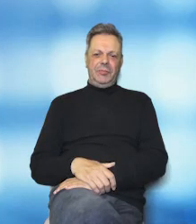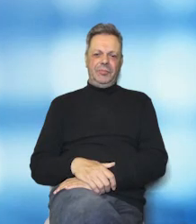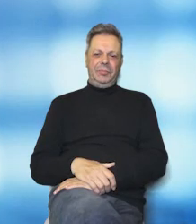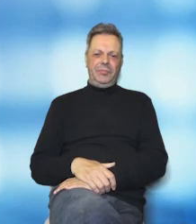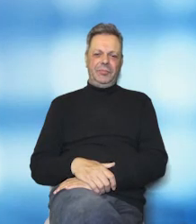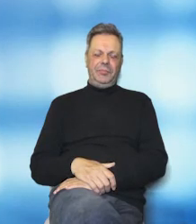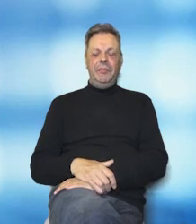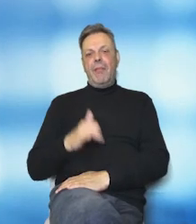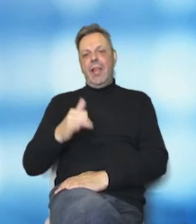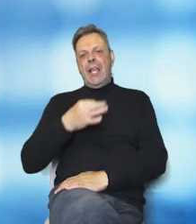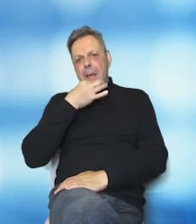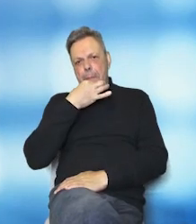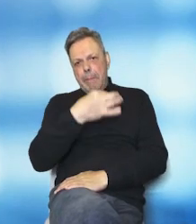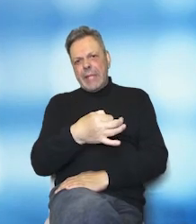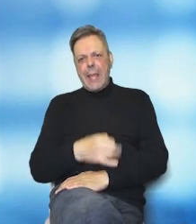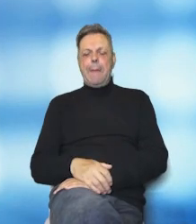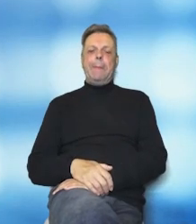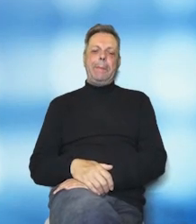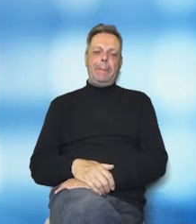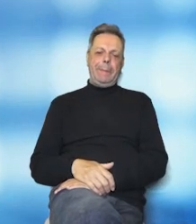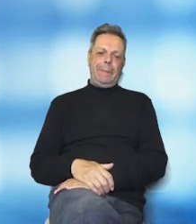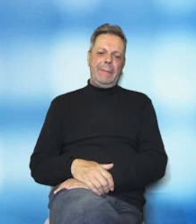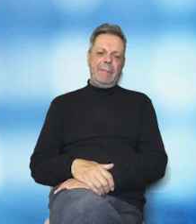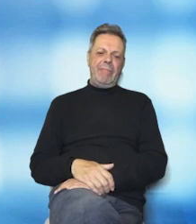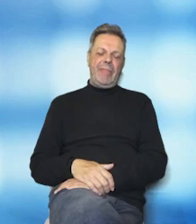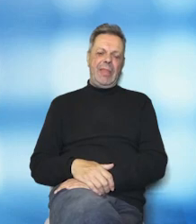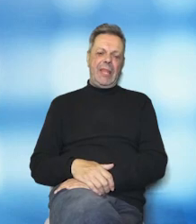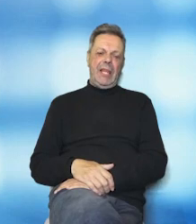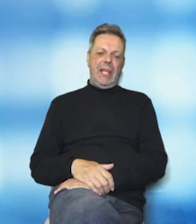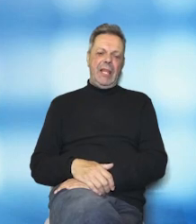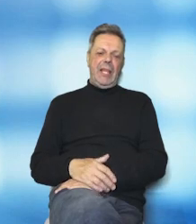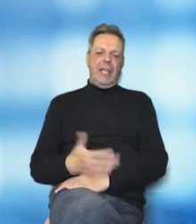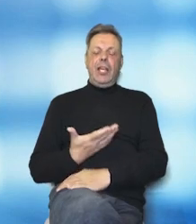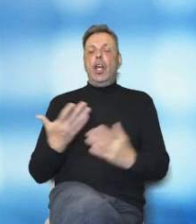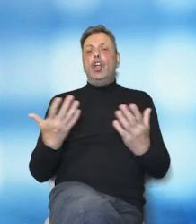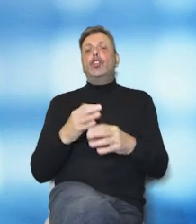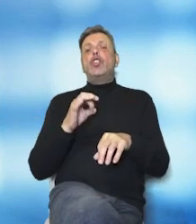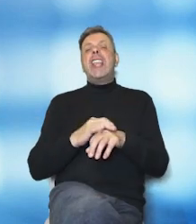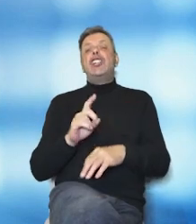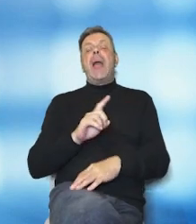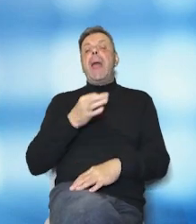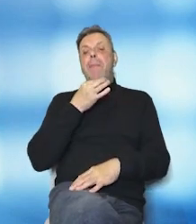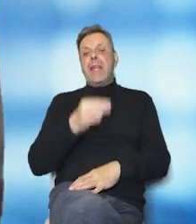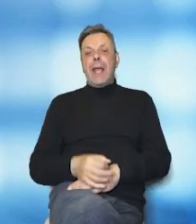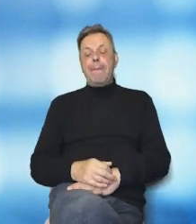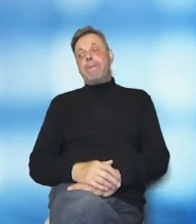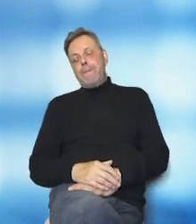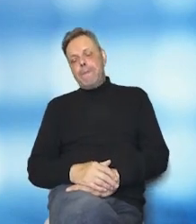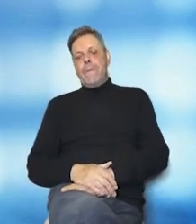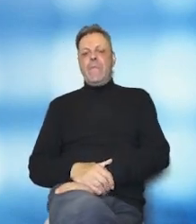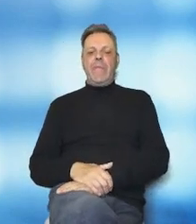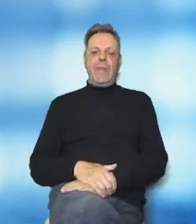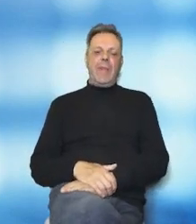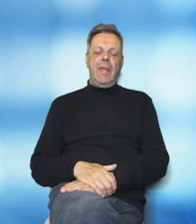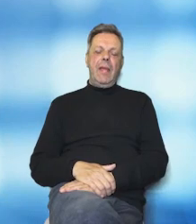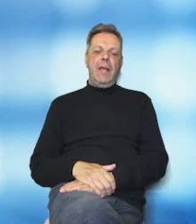E, sad ću pitati nešto što se obično liječnike ne pitaju, su malo raslojeni, neki su za, neko protiv.